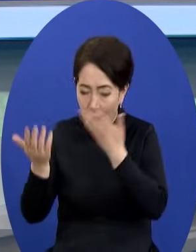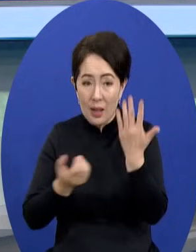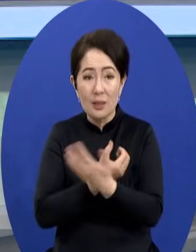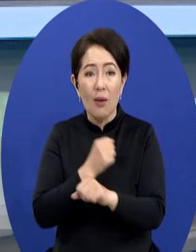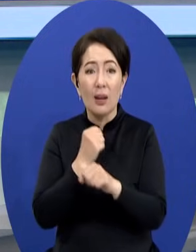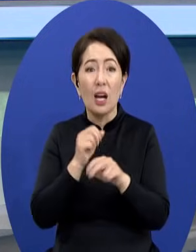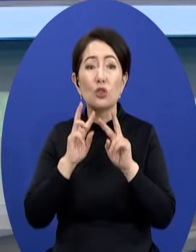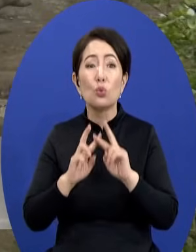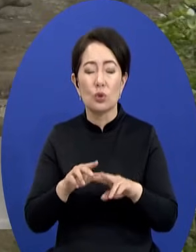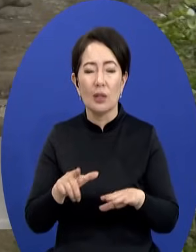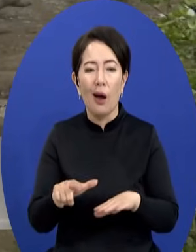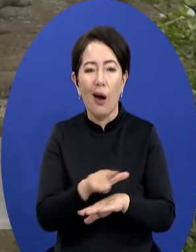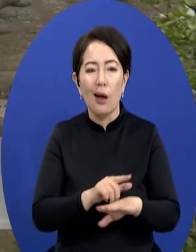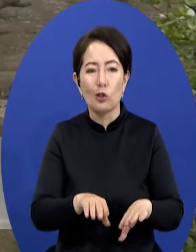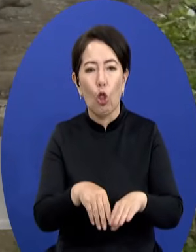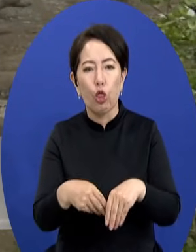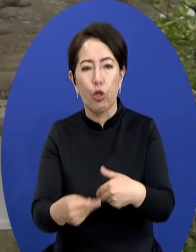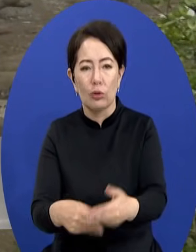байна.